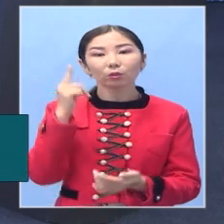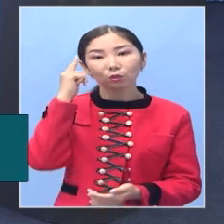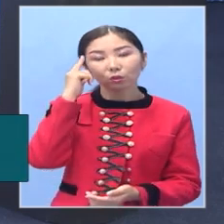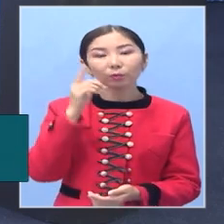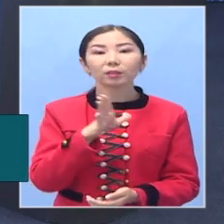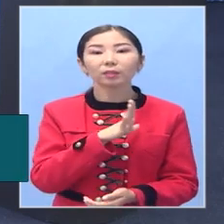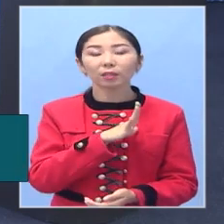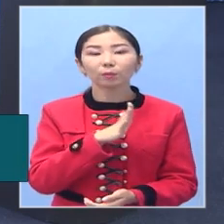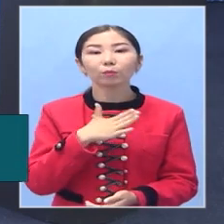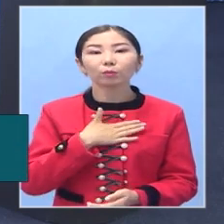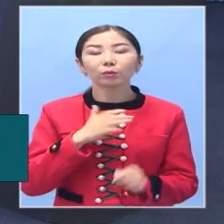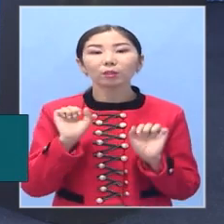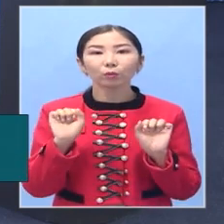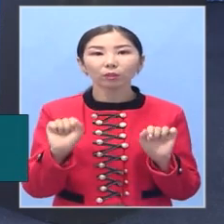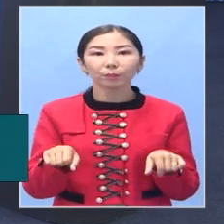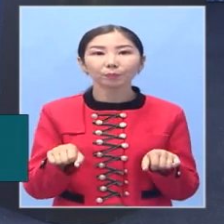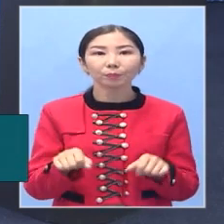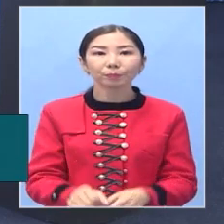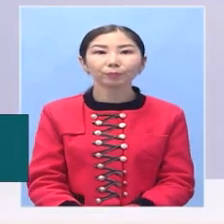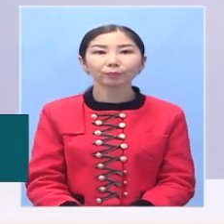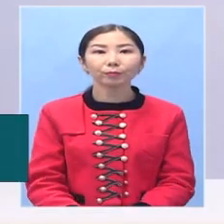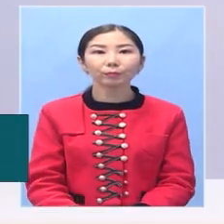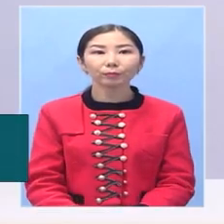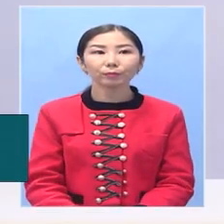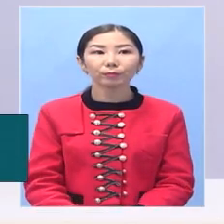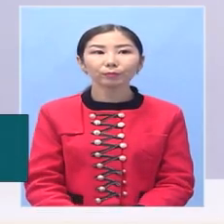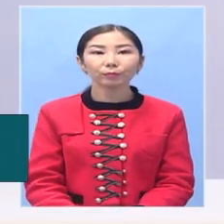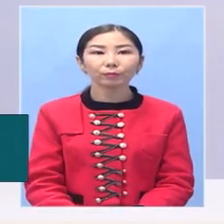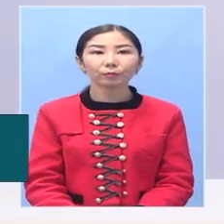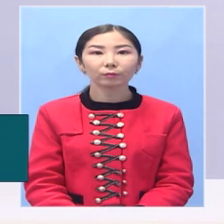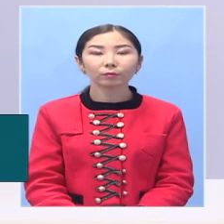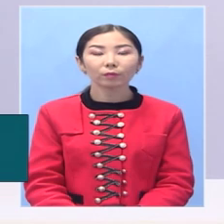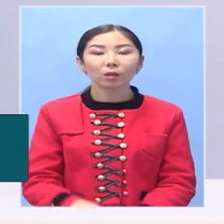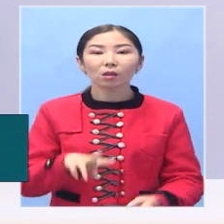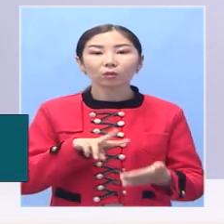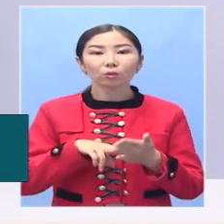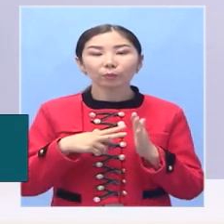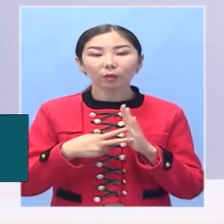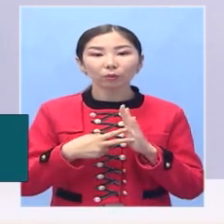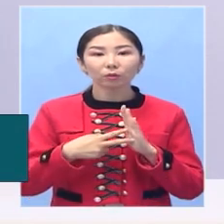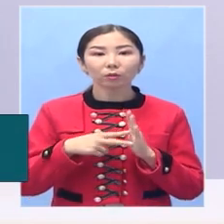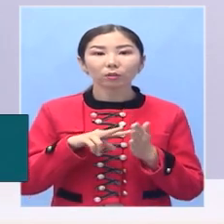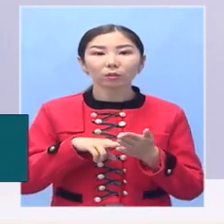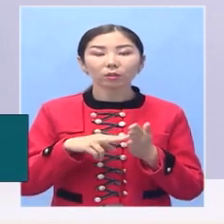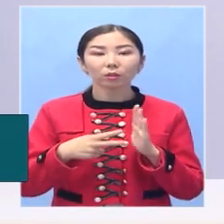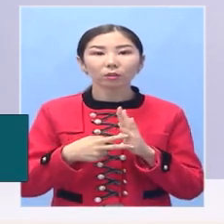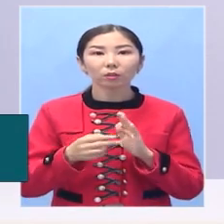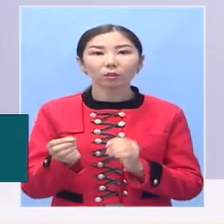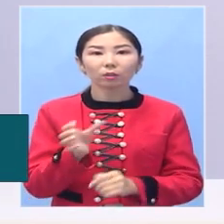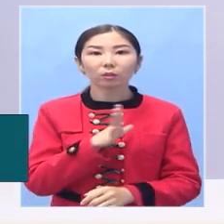берді. Енді ол жаңа мен енді негізі жоспар бойынша айттым ғой мен 20